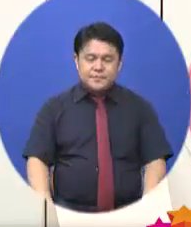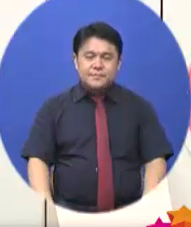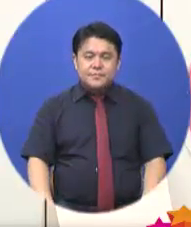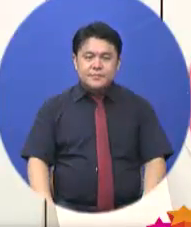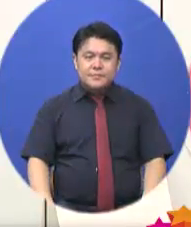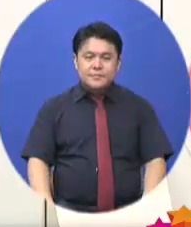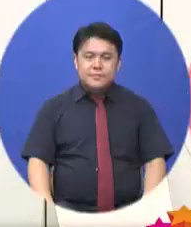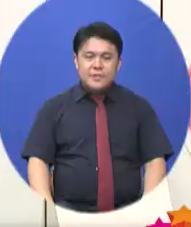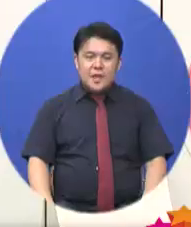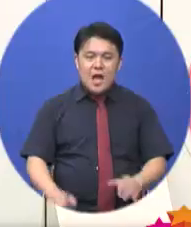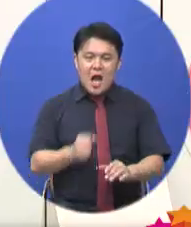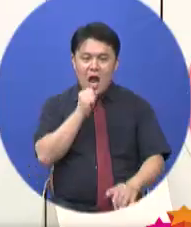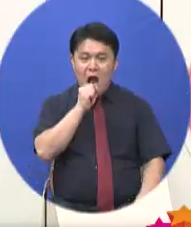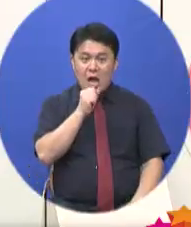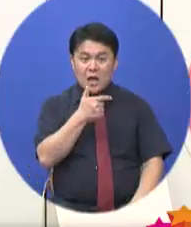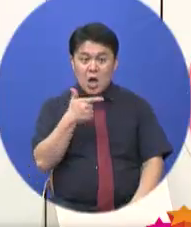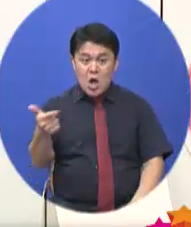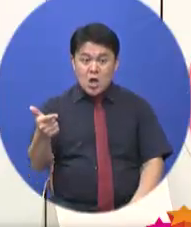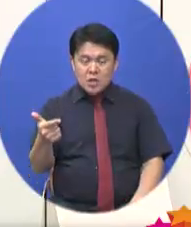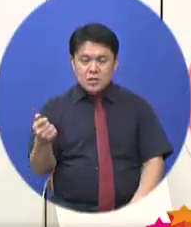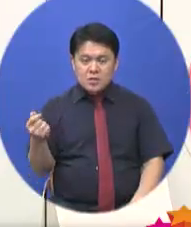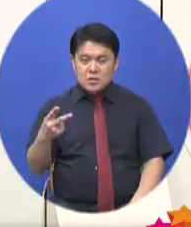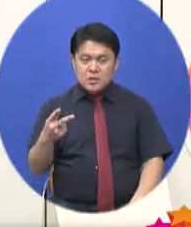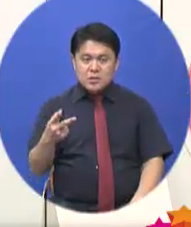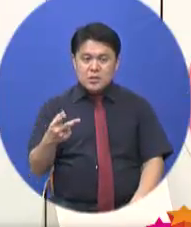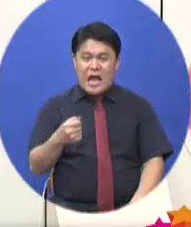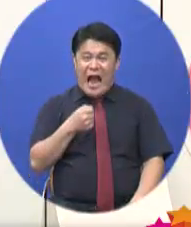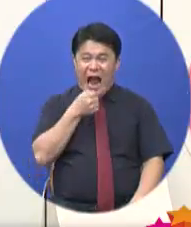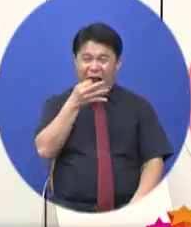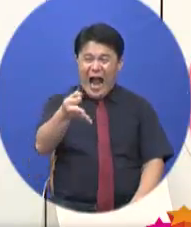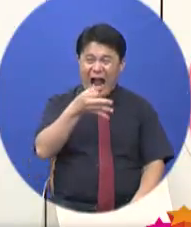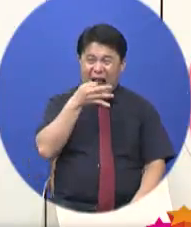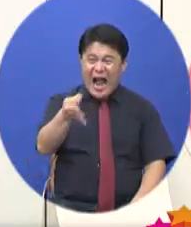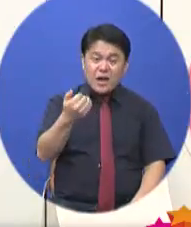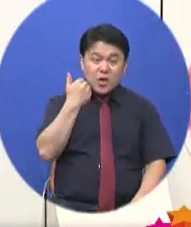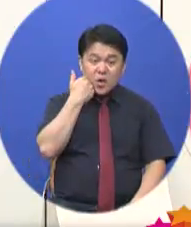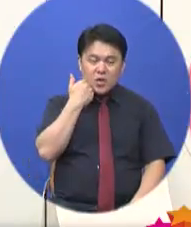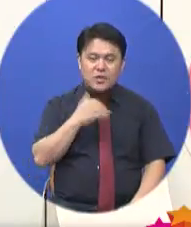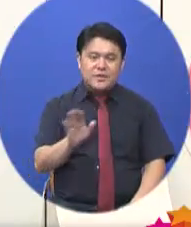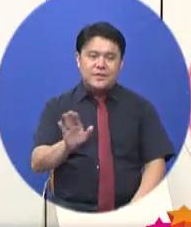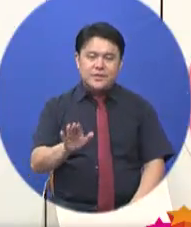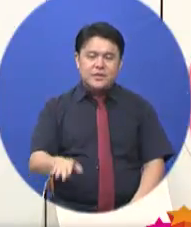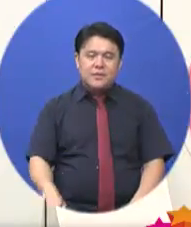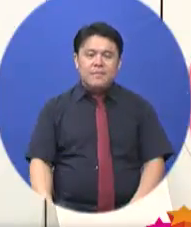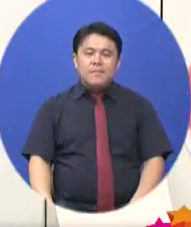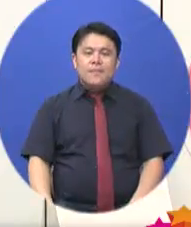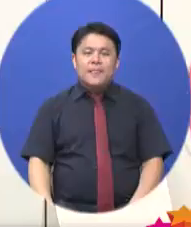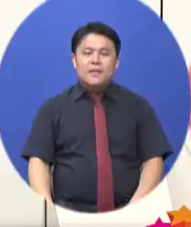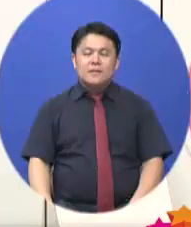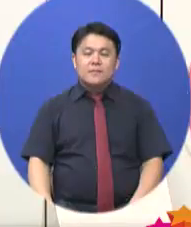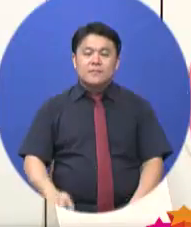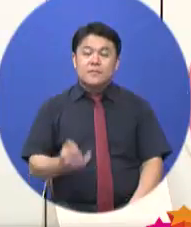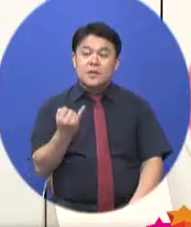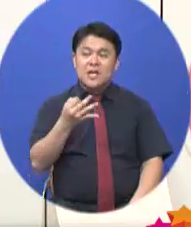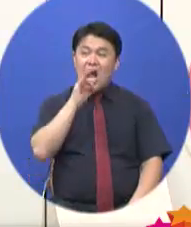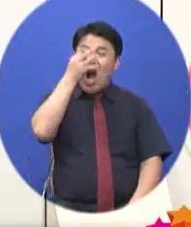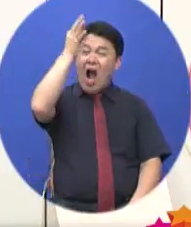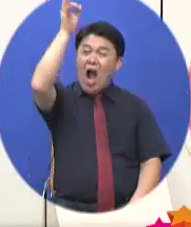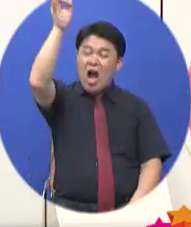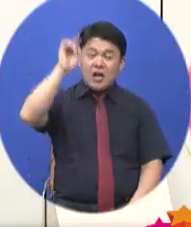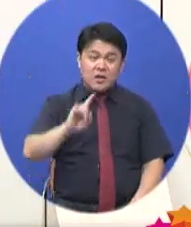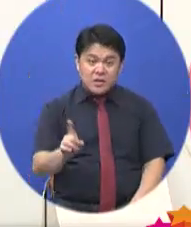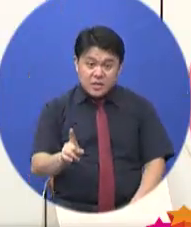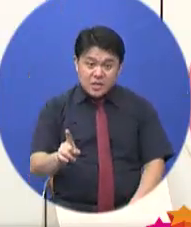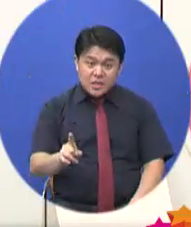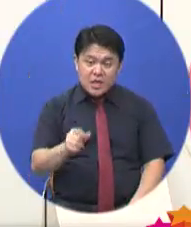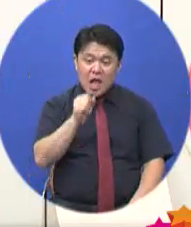드네요. 네, 목소리 큰 사람도 네. 또 빽빽이 네. 목소리 빽빽한 사람 소프라노 같은 사람 네, 예를 들어서 네, 여자 경우 네. 이